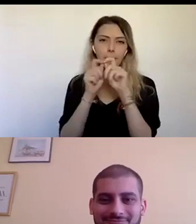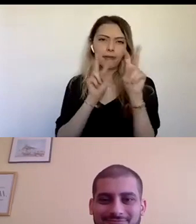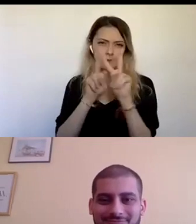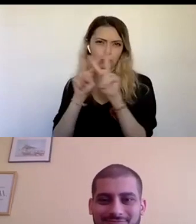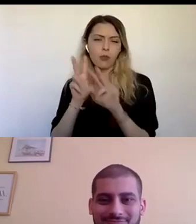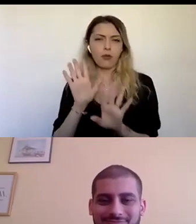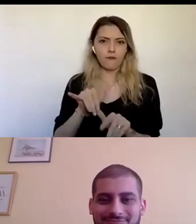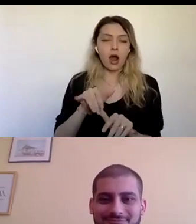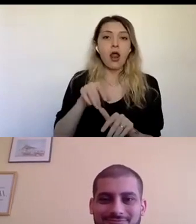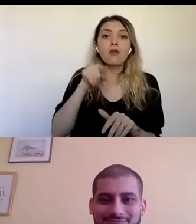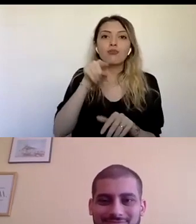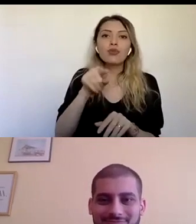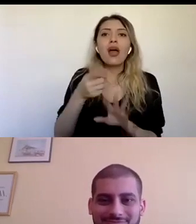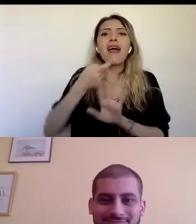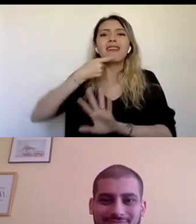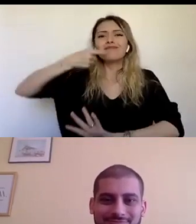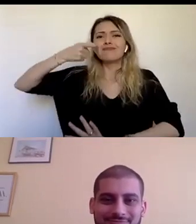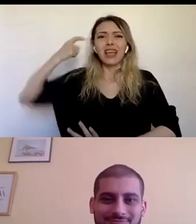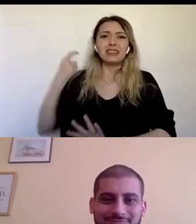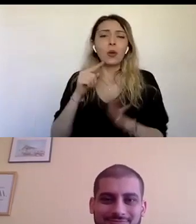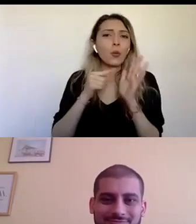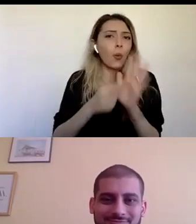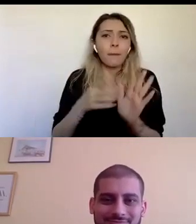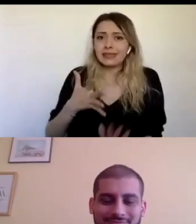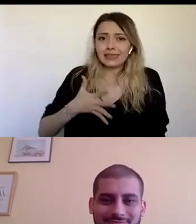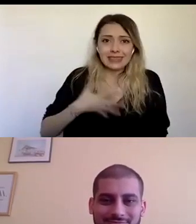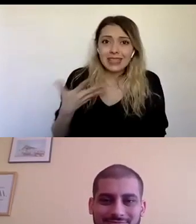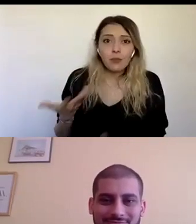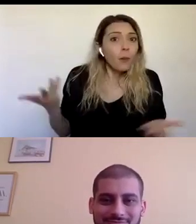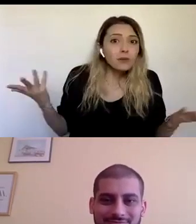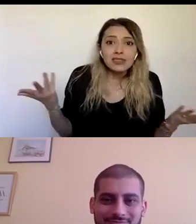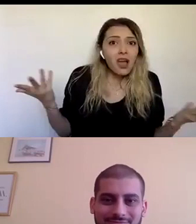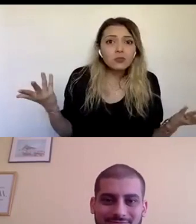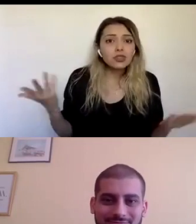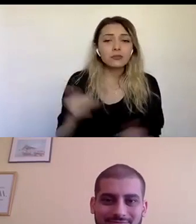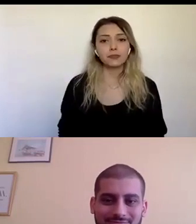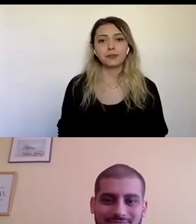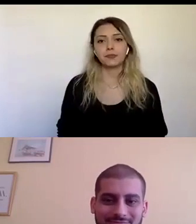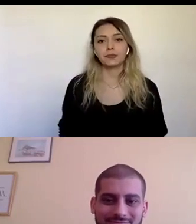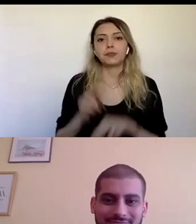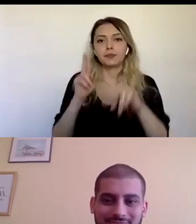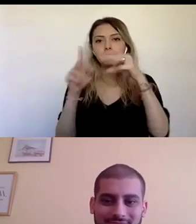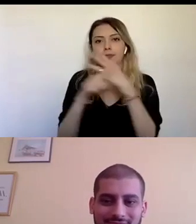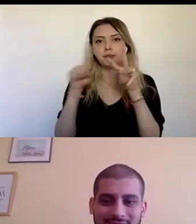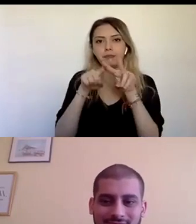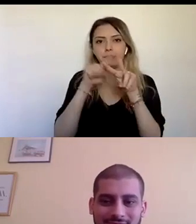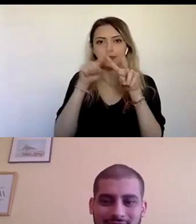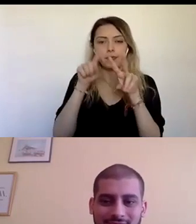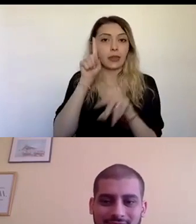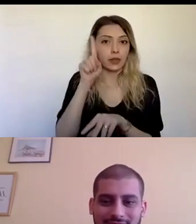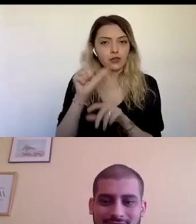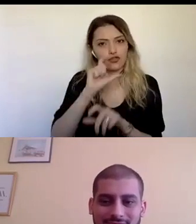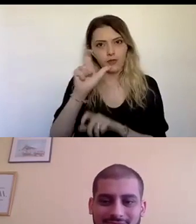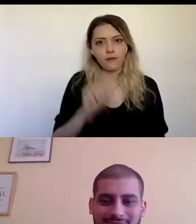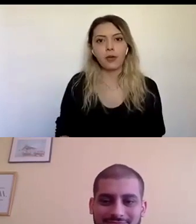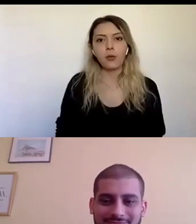istemiyorsak buna engel olabiliyor muyuz? Şimdi bir web archive belli başlı siteleri kendi bir algoritmasına göre otomatik